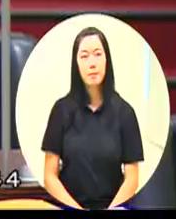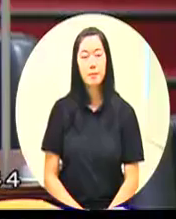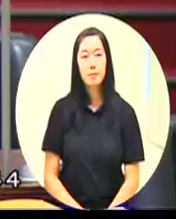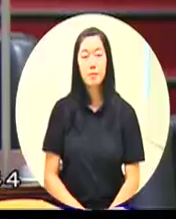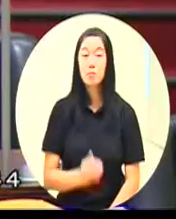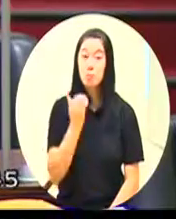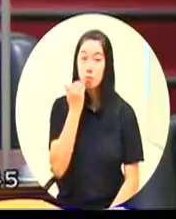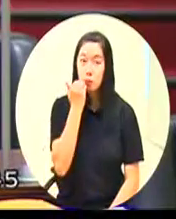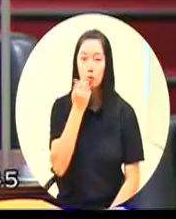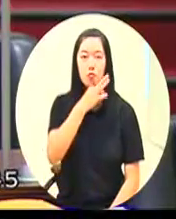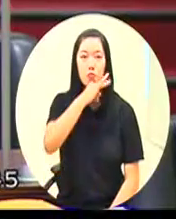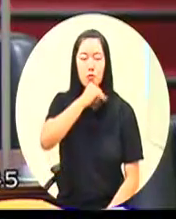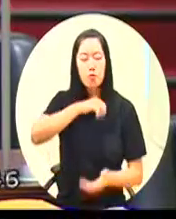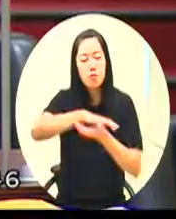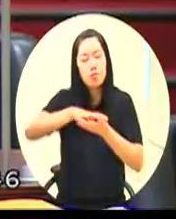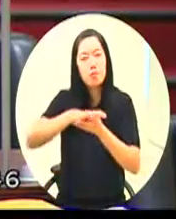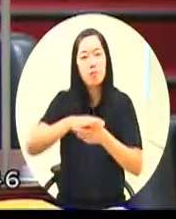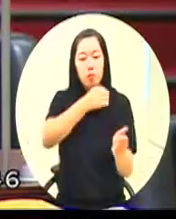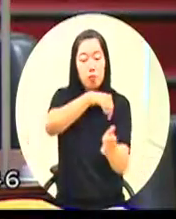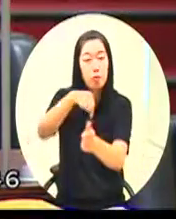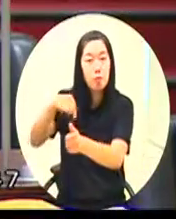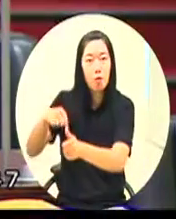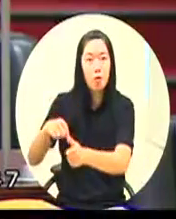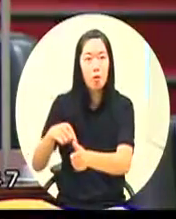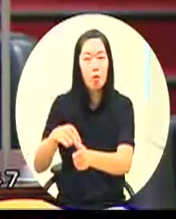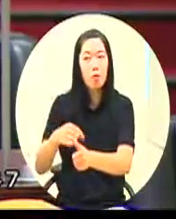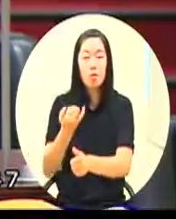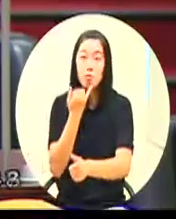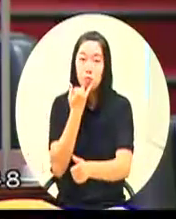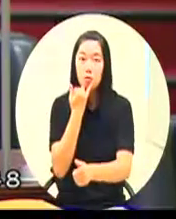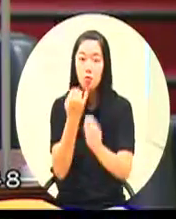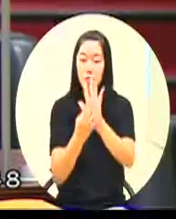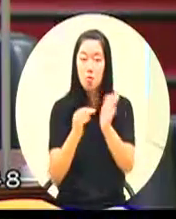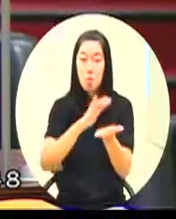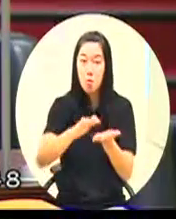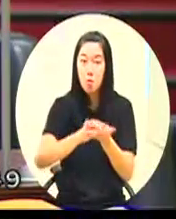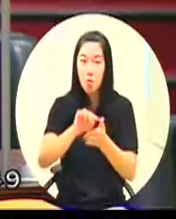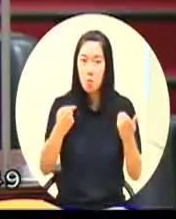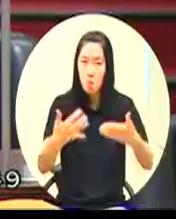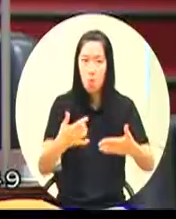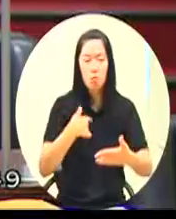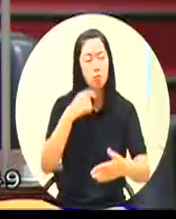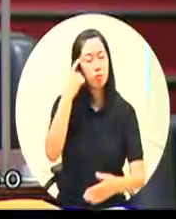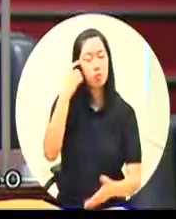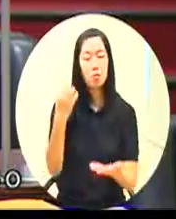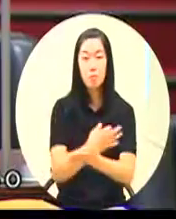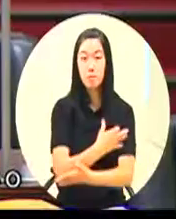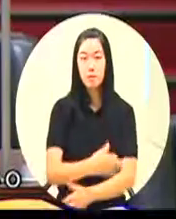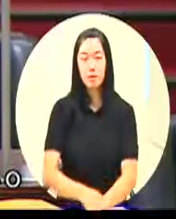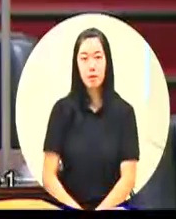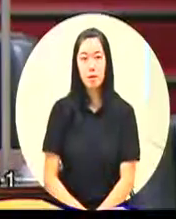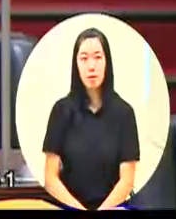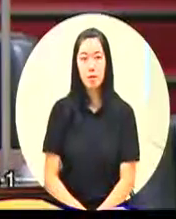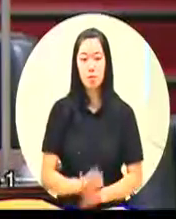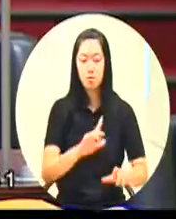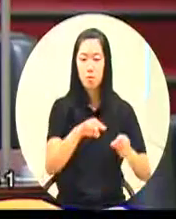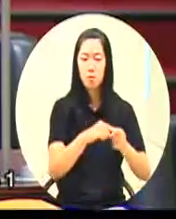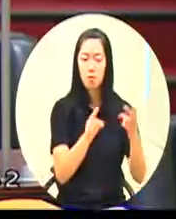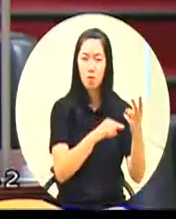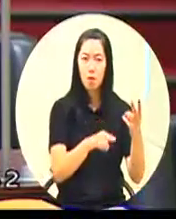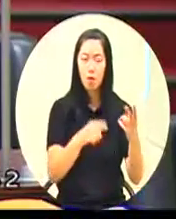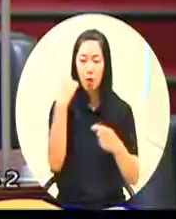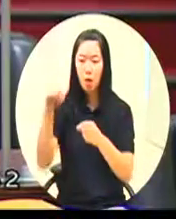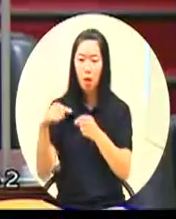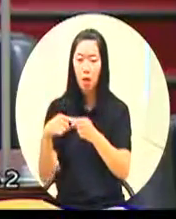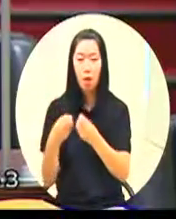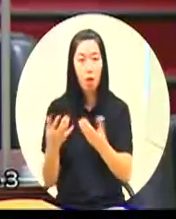只是用混龄教学就来认为可以解决这样的问题哦，我觉得说是还不够的哈。你今年两个啊，明年呢？明